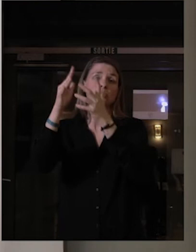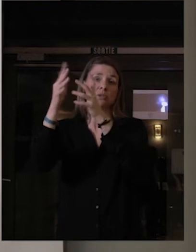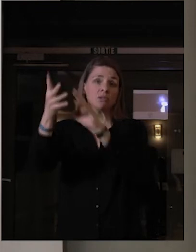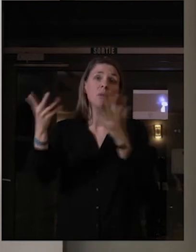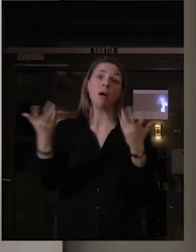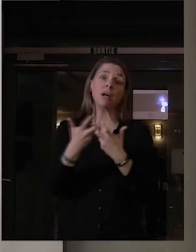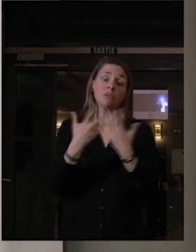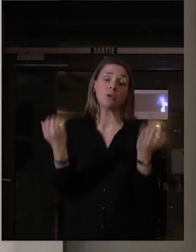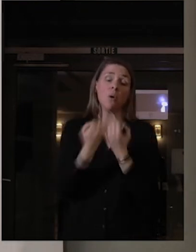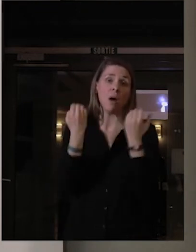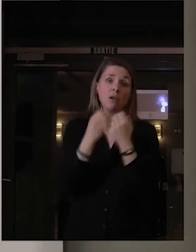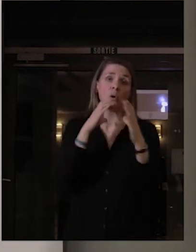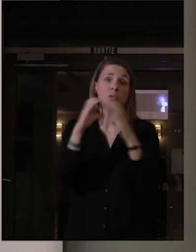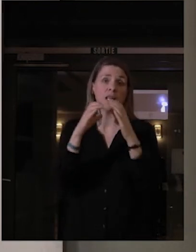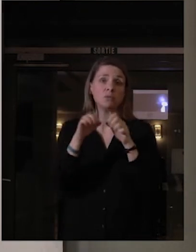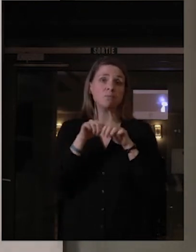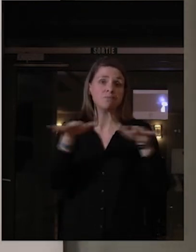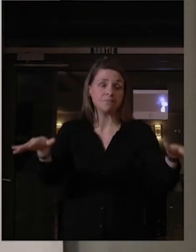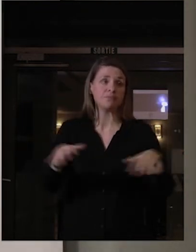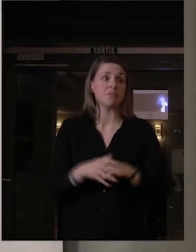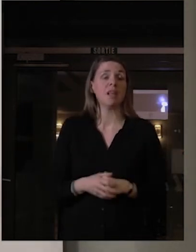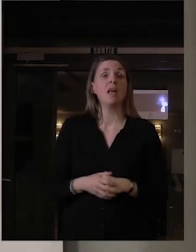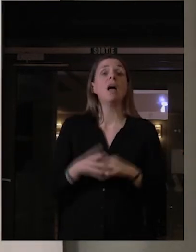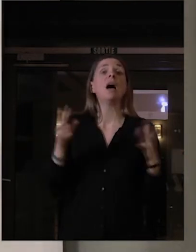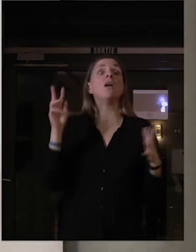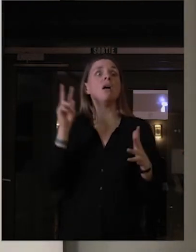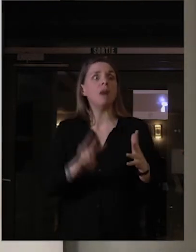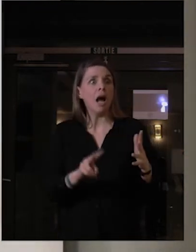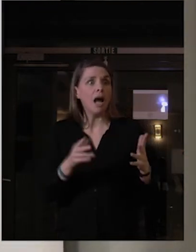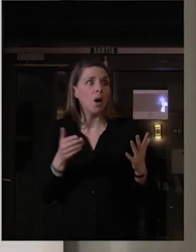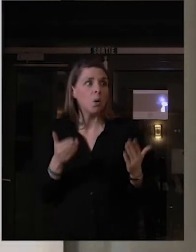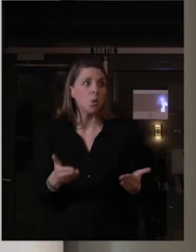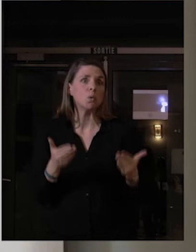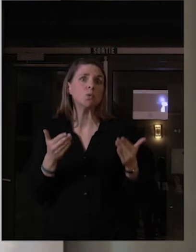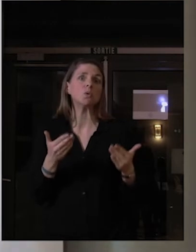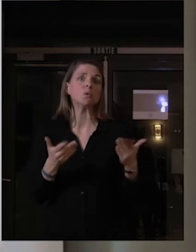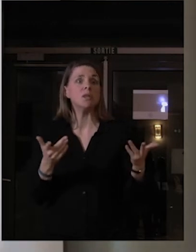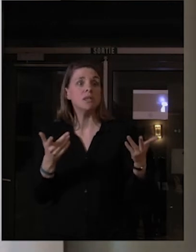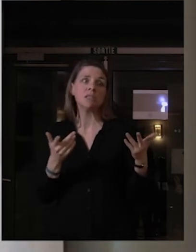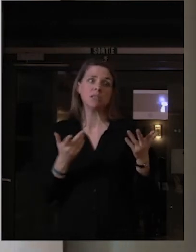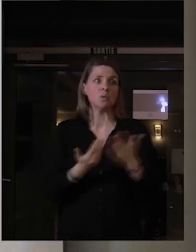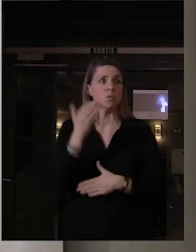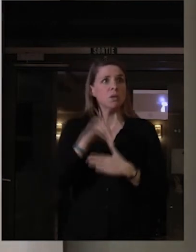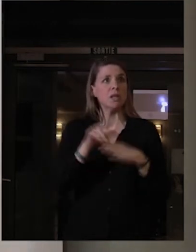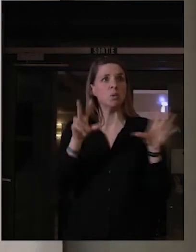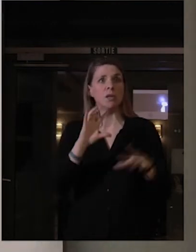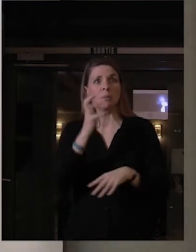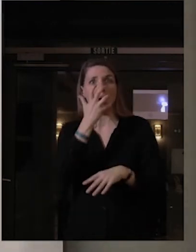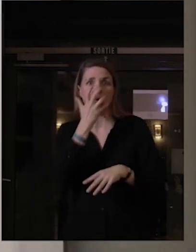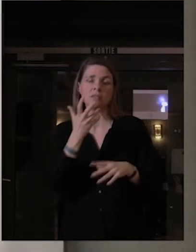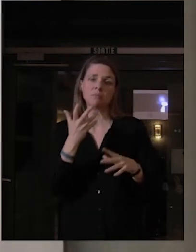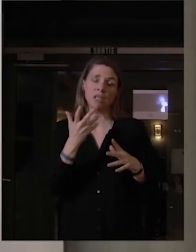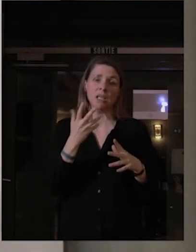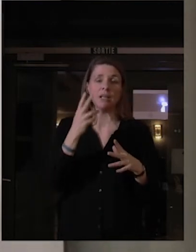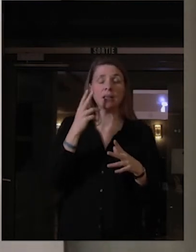de communication. Je n'ai pas encore fait le tour de tout ce qui a dû sortir aujourd'hui pour la journée du 8 mars, mais je pense qu'il y a pas mal de mauvais